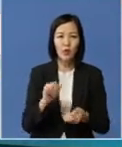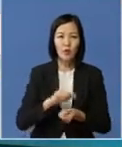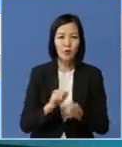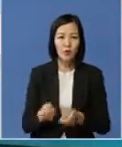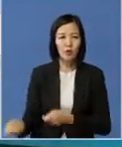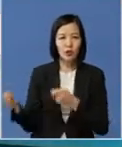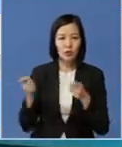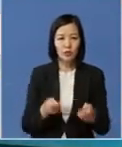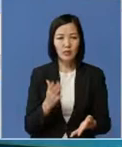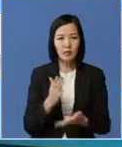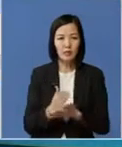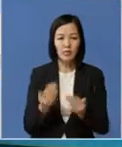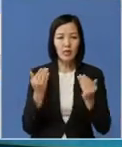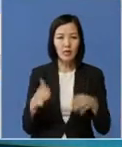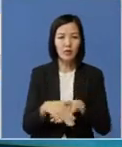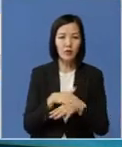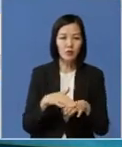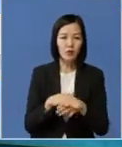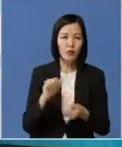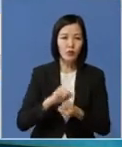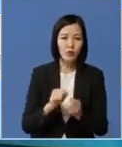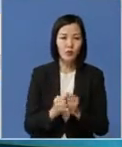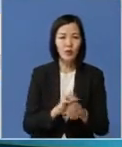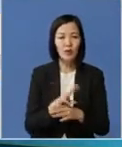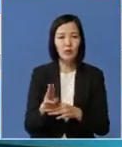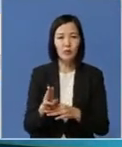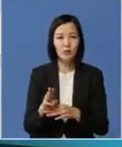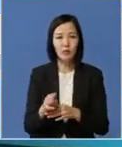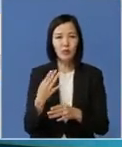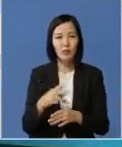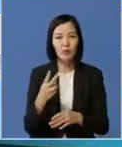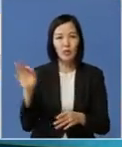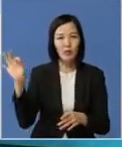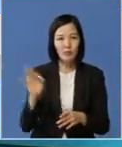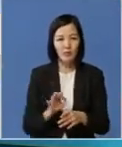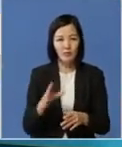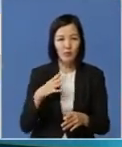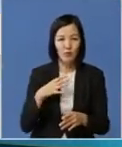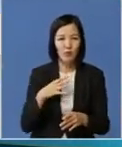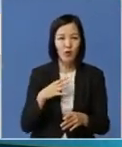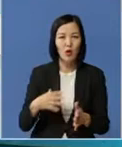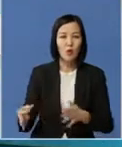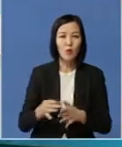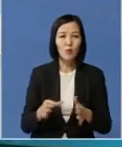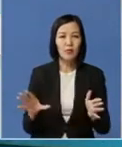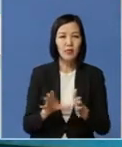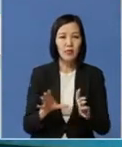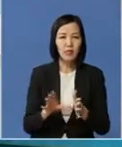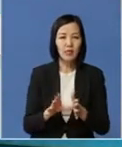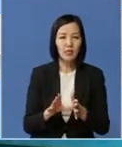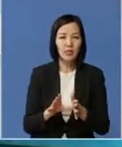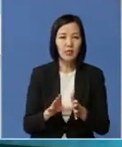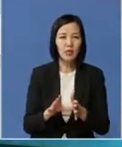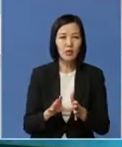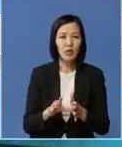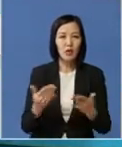отын жеткізіліп жатыр. Десекте тұрғындардың көмірмен қамтамасыз етілуі әзірге 42% болып тұр. Бұл туралы облыстық энергетика